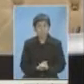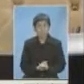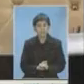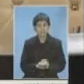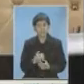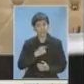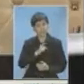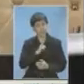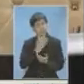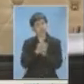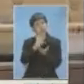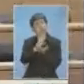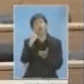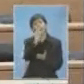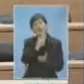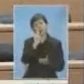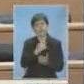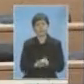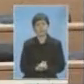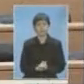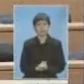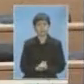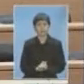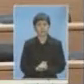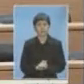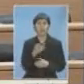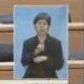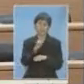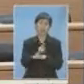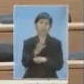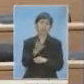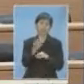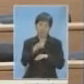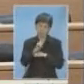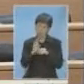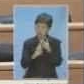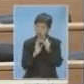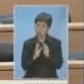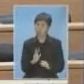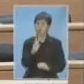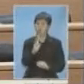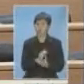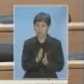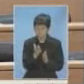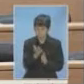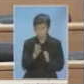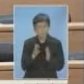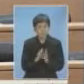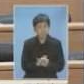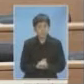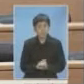ก็คนที่จะดูแลงบประมาณเป็นใครครับท่านประธานครับก็ประธานสภารองประธานสภา2ท่านรวมทั้งตัวท่านด้วย